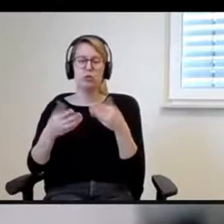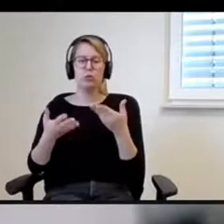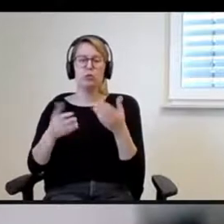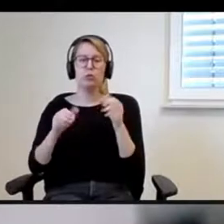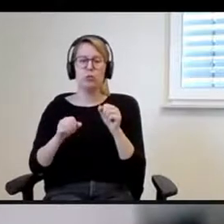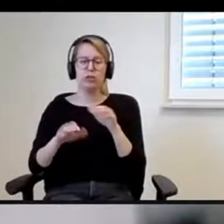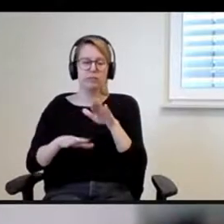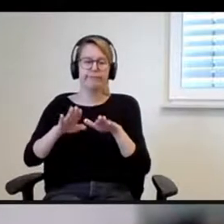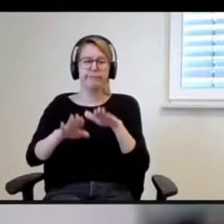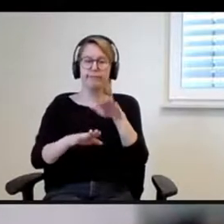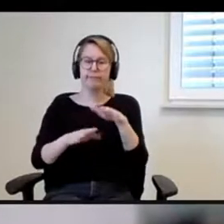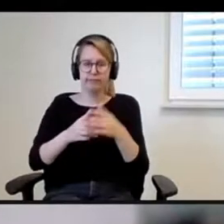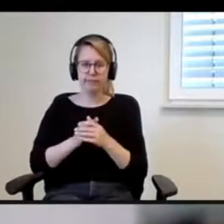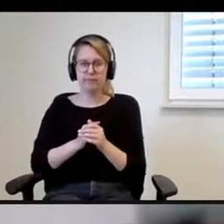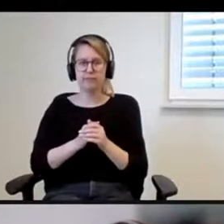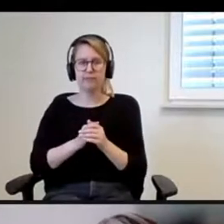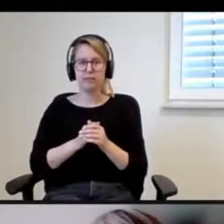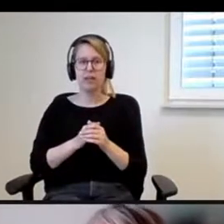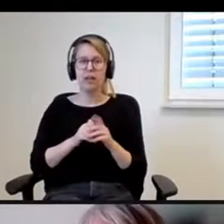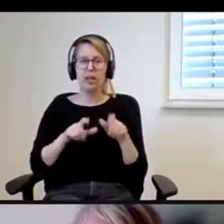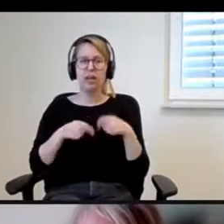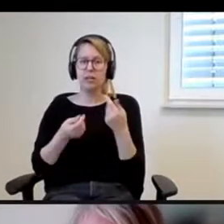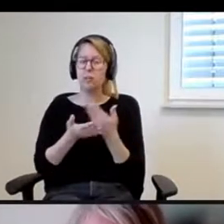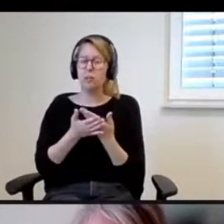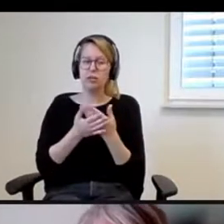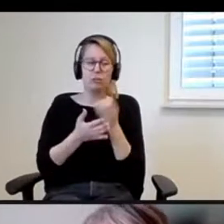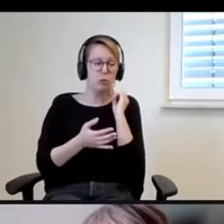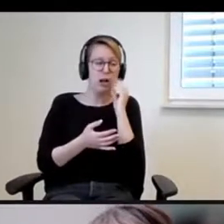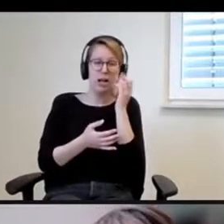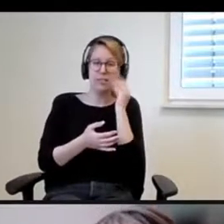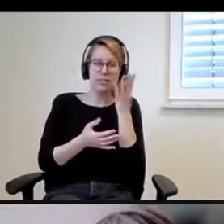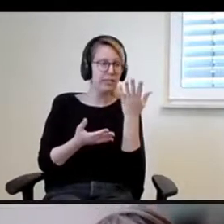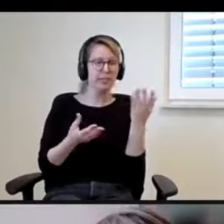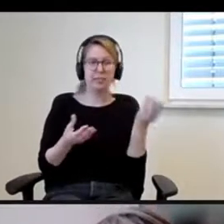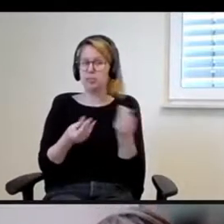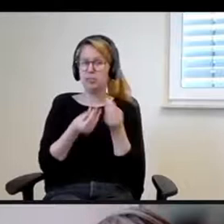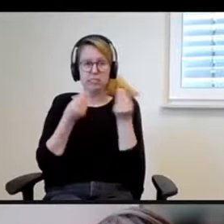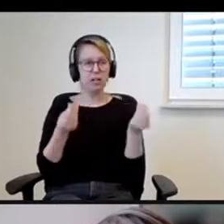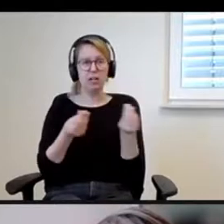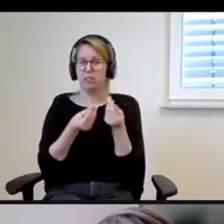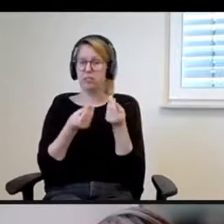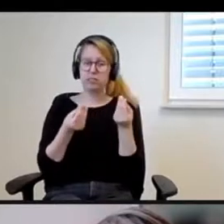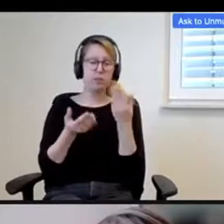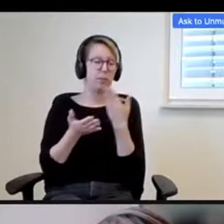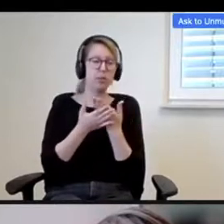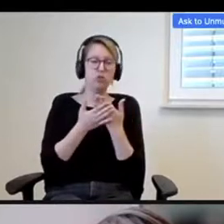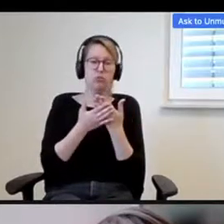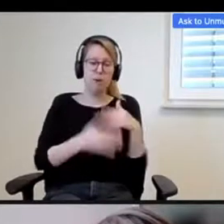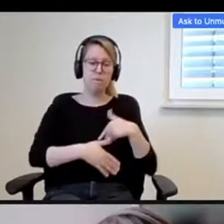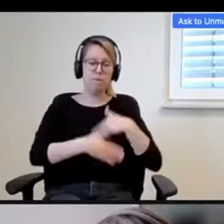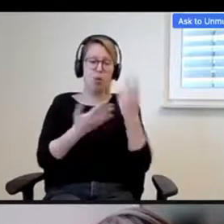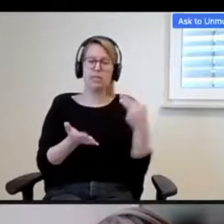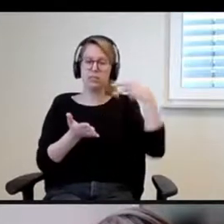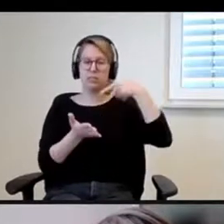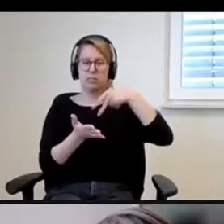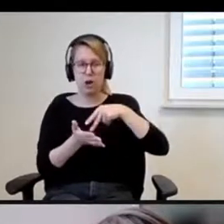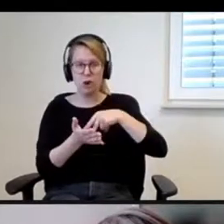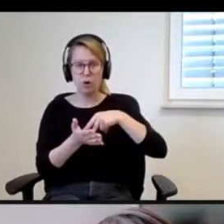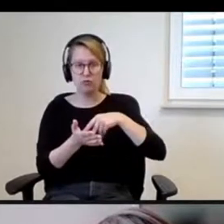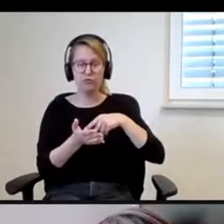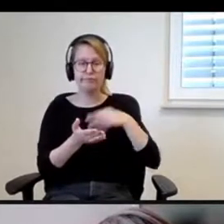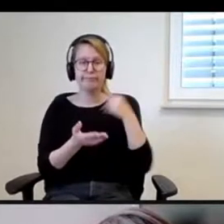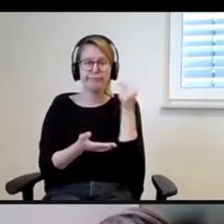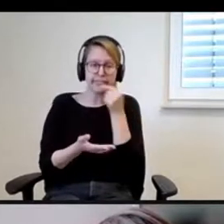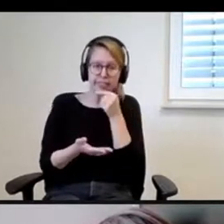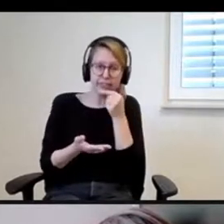la vie qu'on fait systématiquement. On se lève le matin, on se lave les dents, on va dans sa